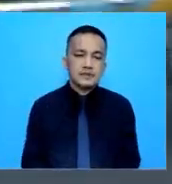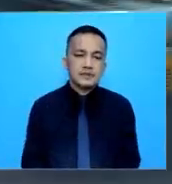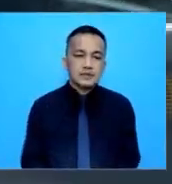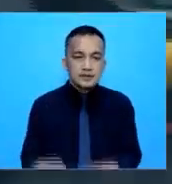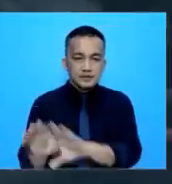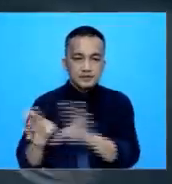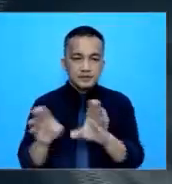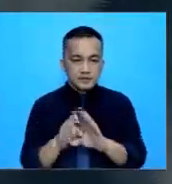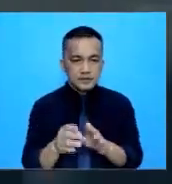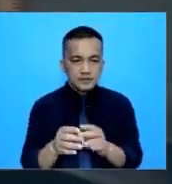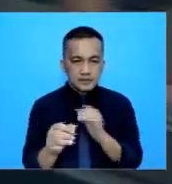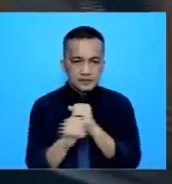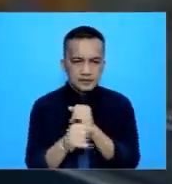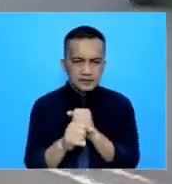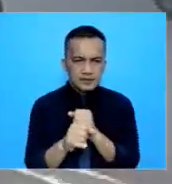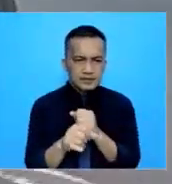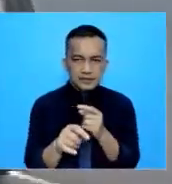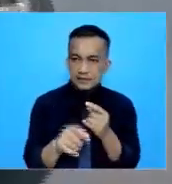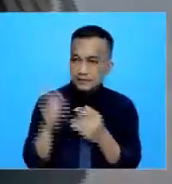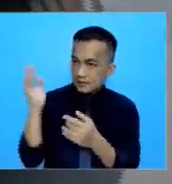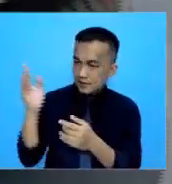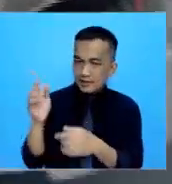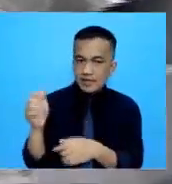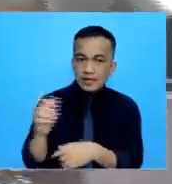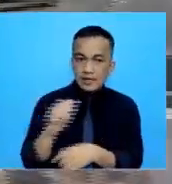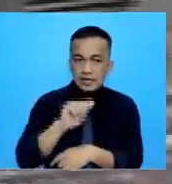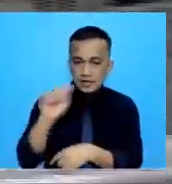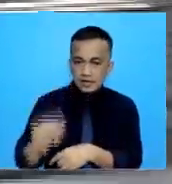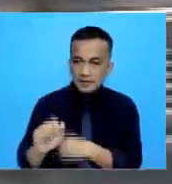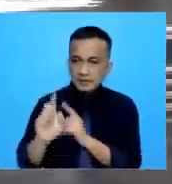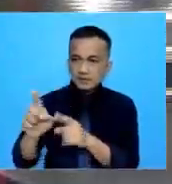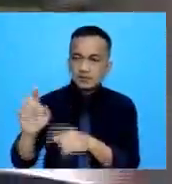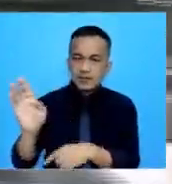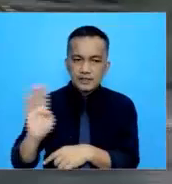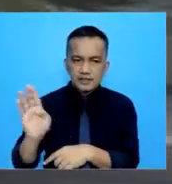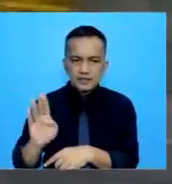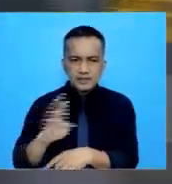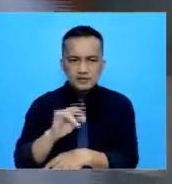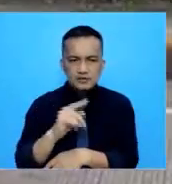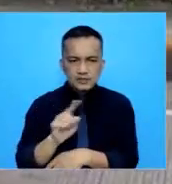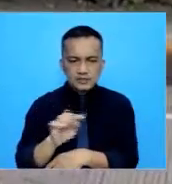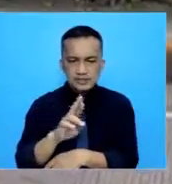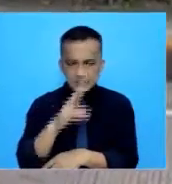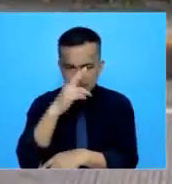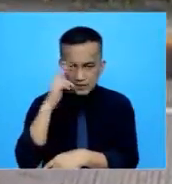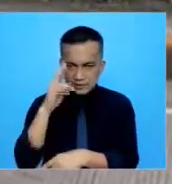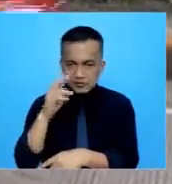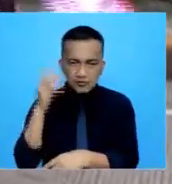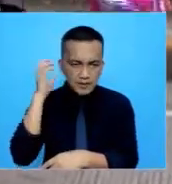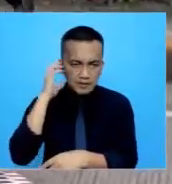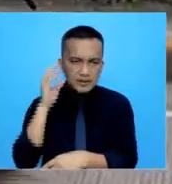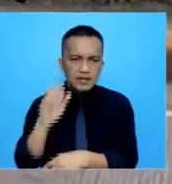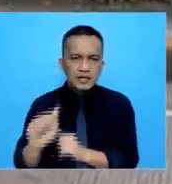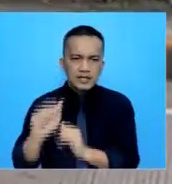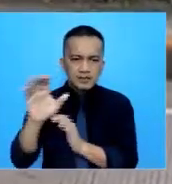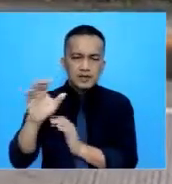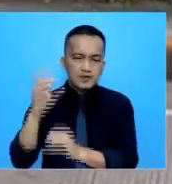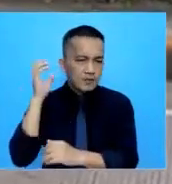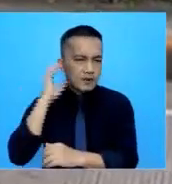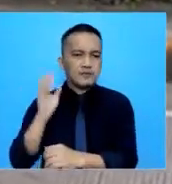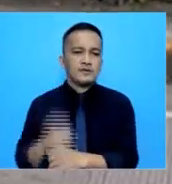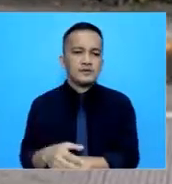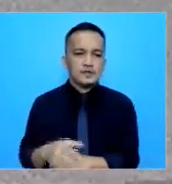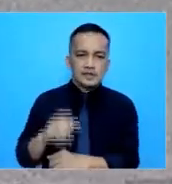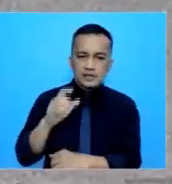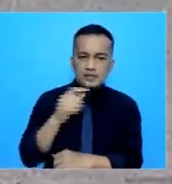ruta ng jeep ay ang mga bumabiyahe mula Alabang hanggang Baclaran, Rodriguez Rizal hanggang Cubao, Antipolo hanggang Cubao, TM